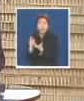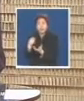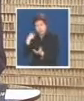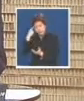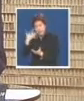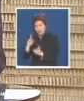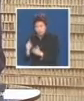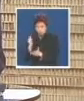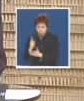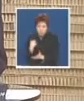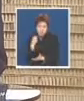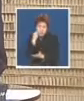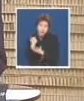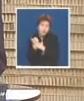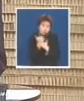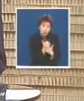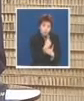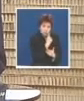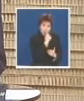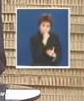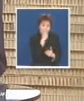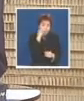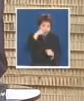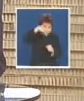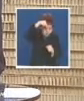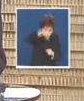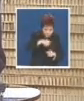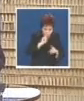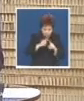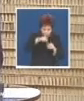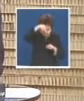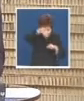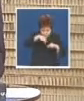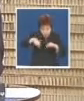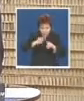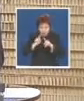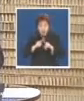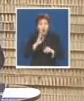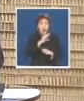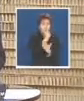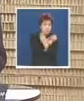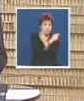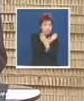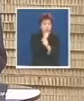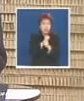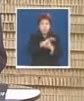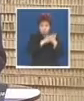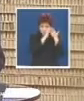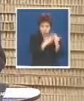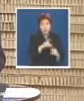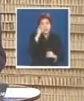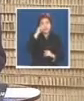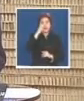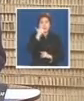นะครับที่จะไปทดแทนนั้นก็จะเร่งดำเนินการครับตั้งเป้านะครับขณะนี้อย่างที่กระบี่เนี่ยไปตกลงพื้นที่ทุกอย่างเรียบร้อยได้เนี่ยตั้งเป้าไม่เกิน